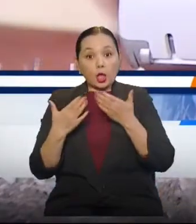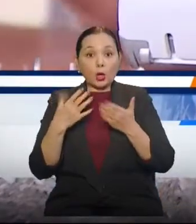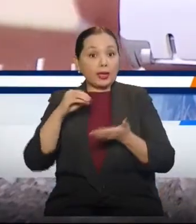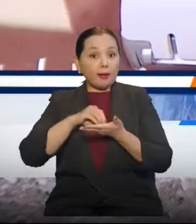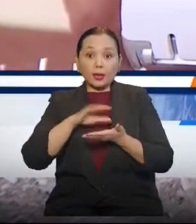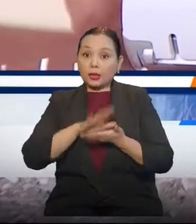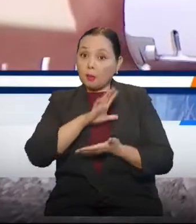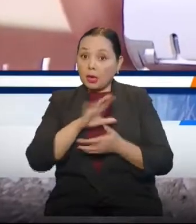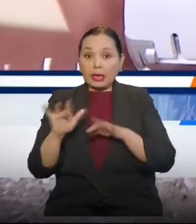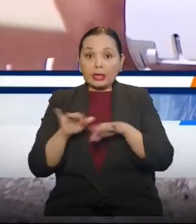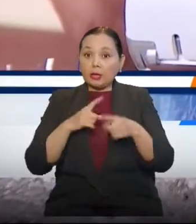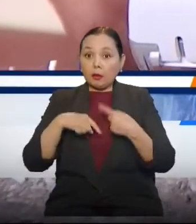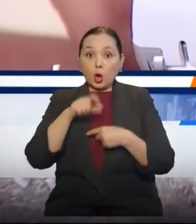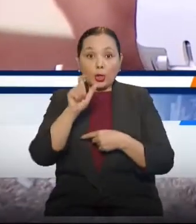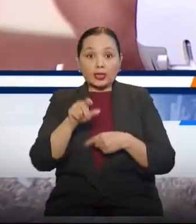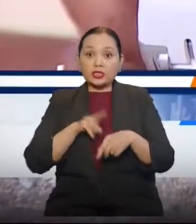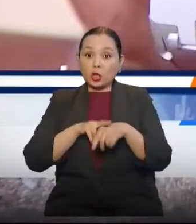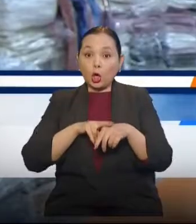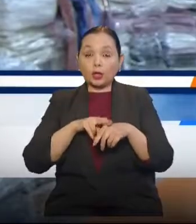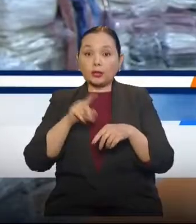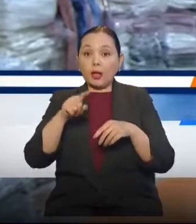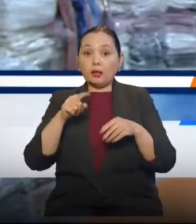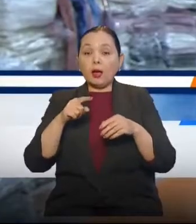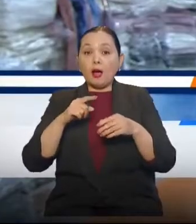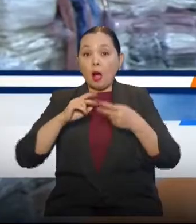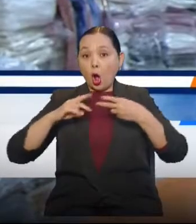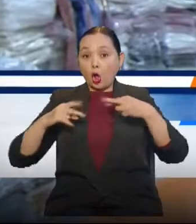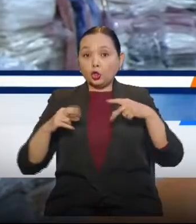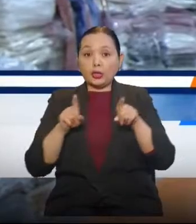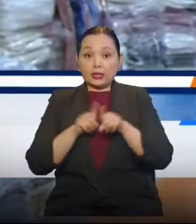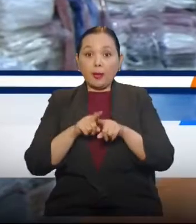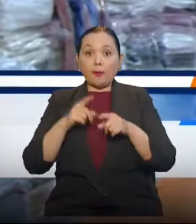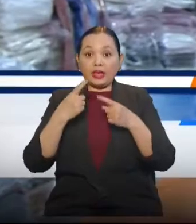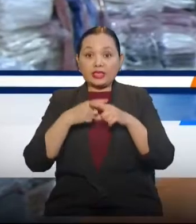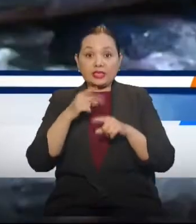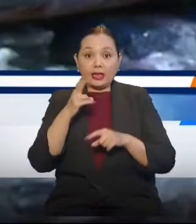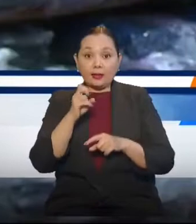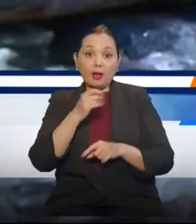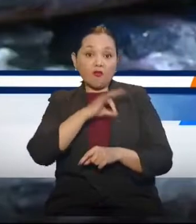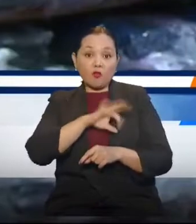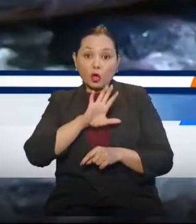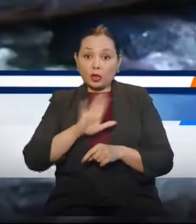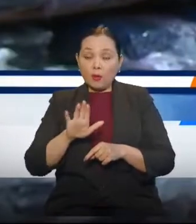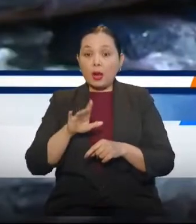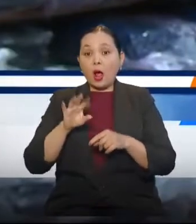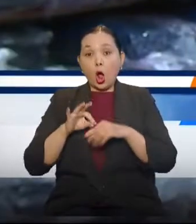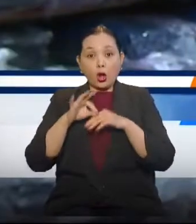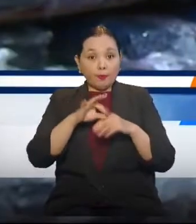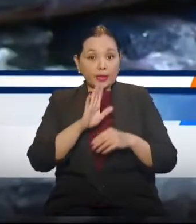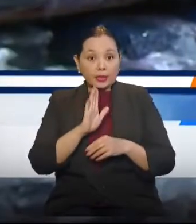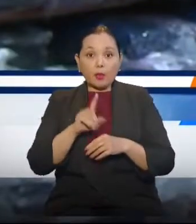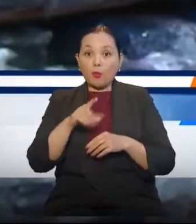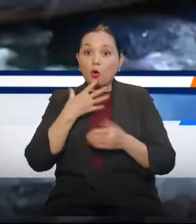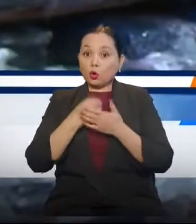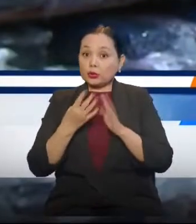bu tadbirkorga nisbatan soliqdan qochish deb hisoblanadi, ya'ni nazorat kassa mashinasi texnikasidan foydalanmaslik bo'lib, huquqbuzarlik sodir etilishiga olib keladi. Bu